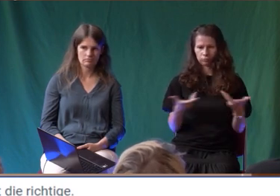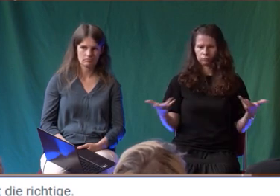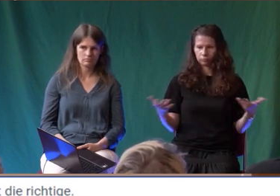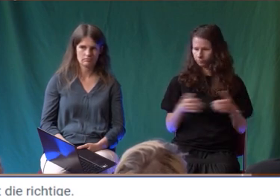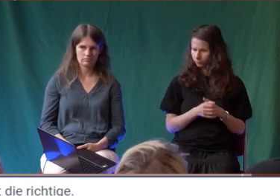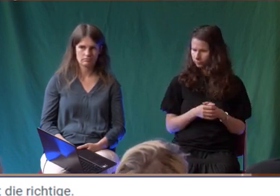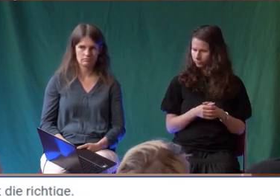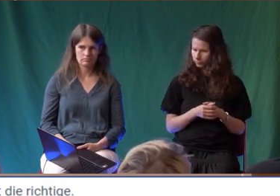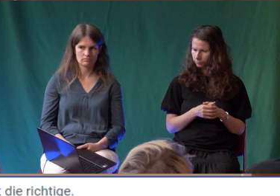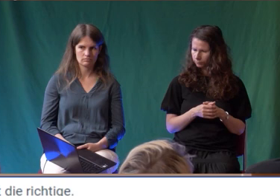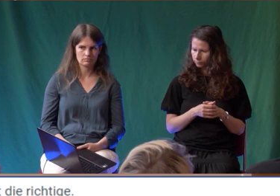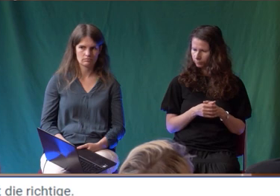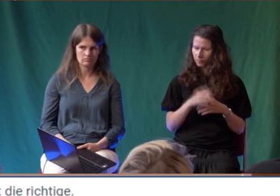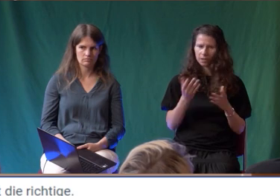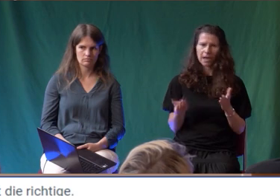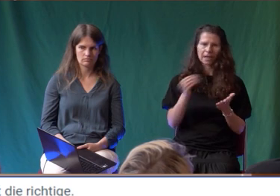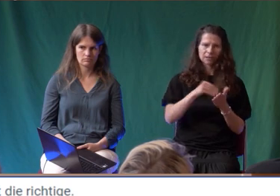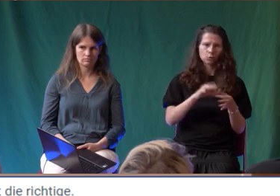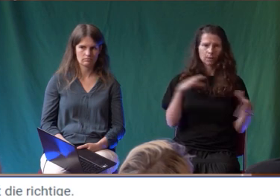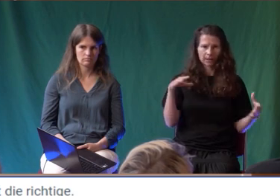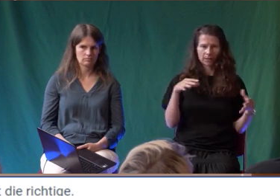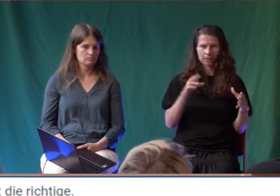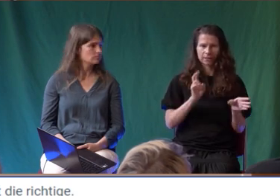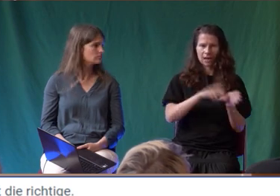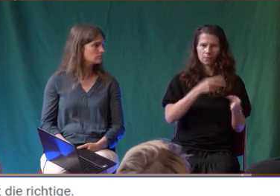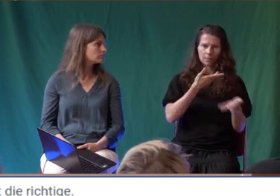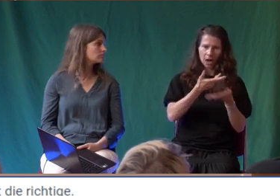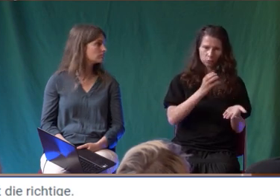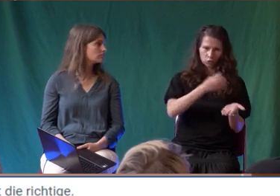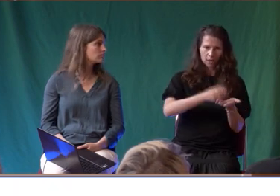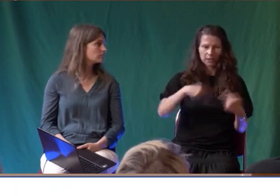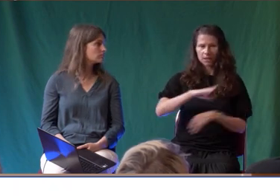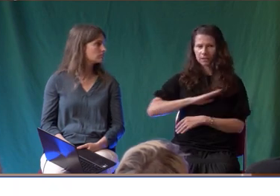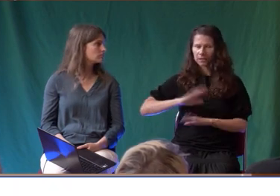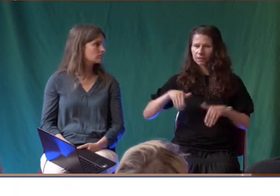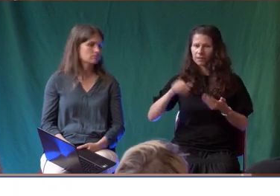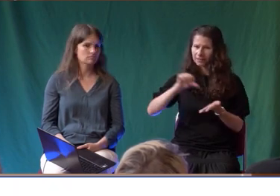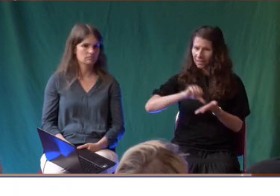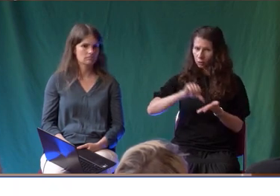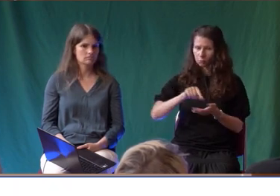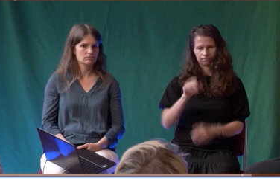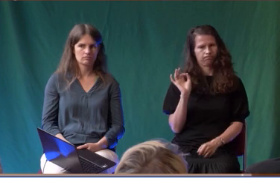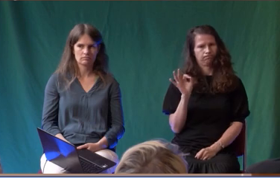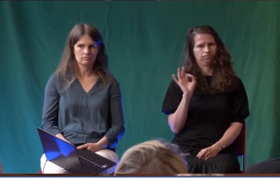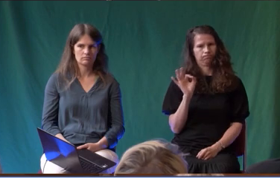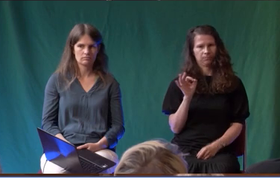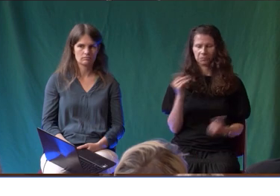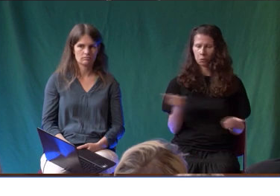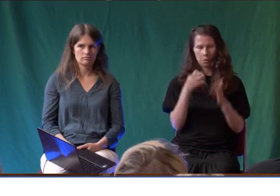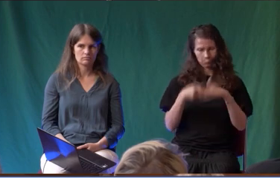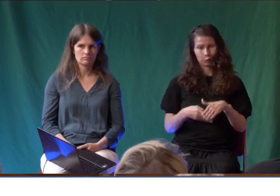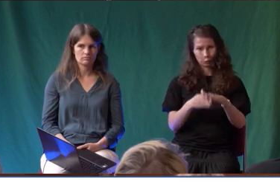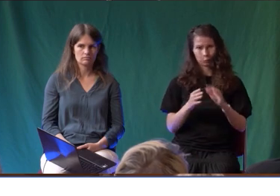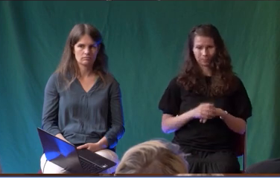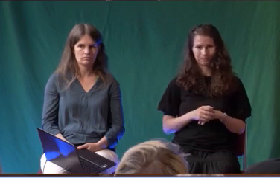unabhängig teilhabeberatungsstellen in Sachsen gibt es extra das Zentrum was sehr gute Unterstützung macht und